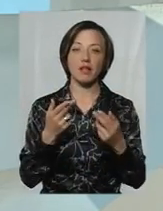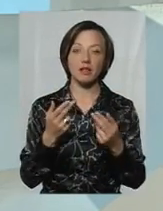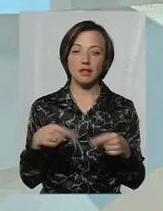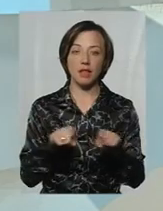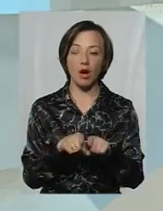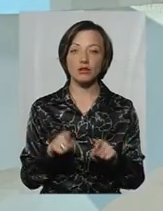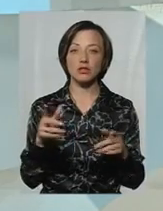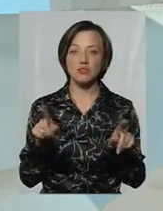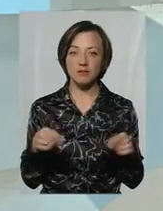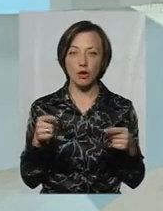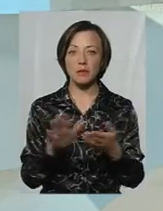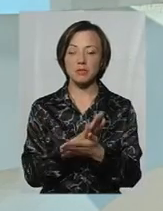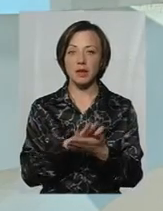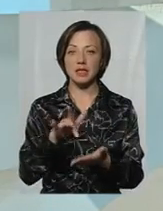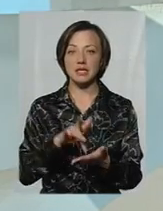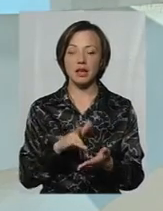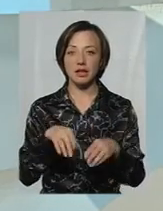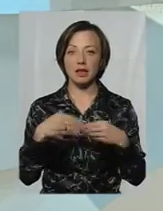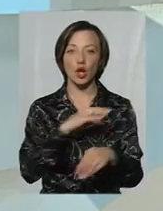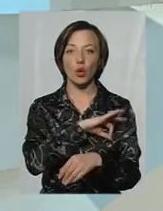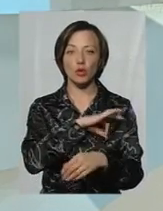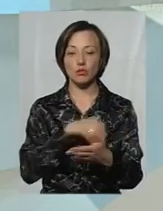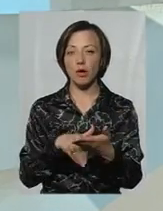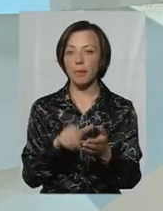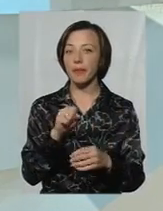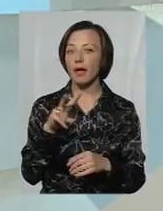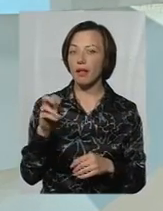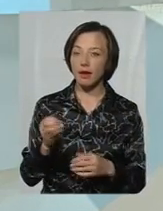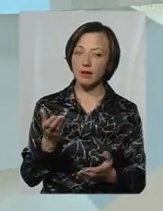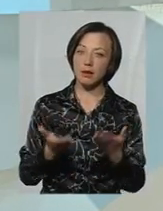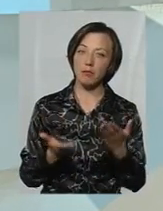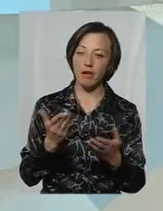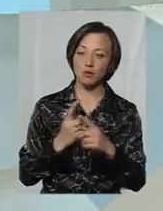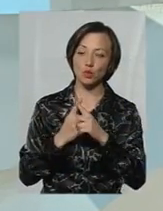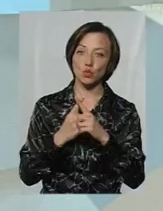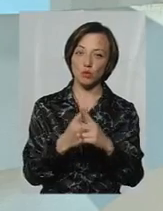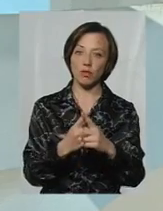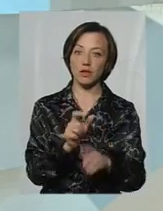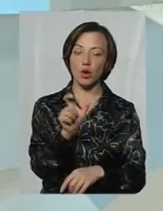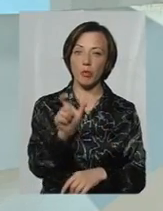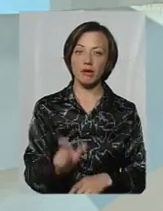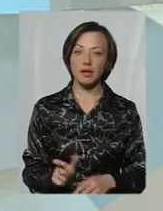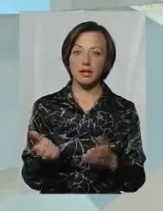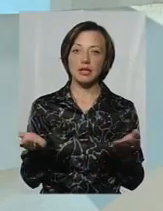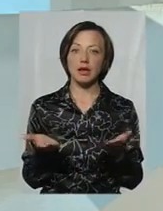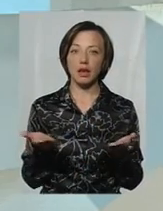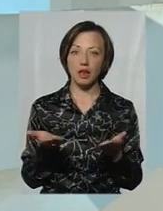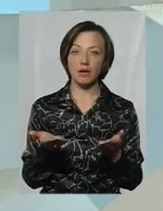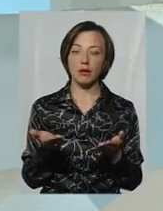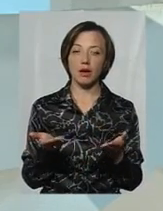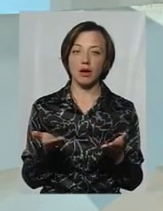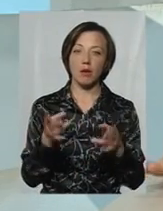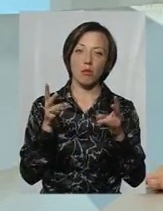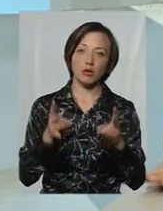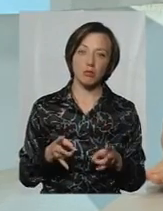створені безоплатні центри надання юридичної допомоги, але, напевно, супровід громадянина, який... потерпає,